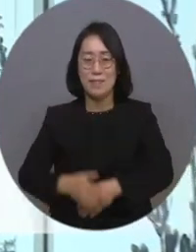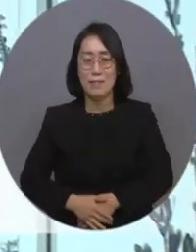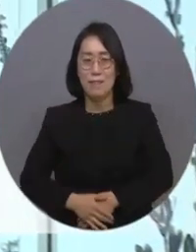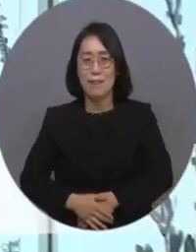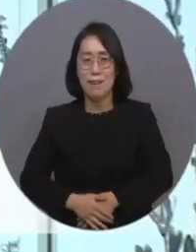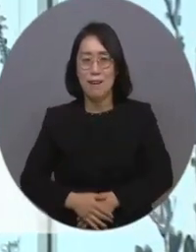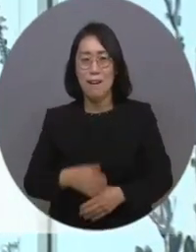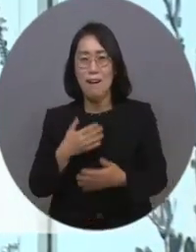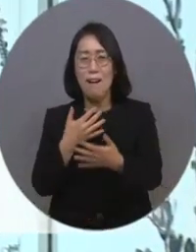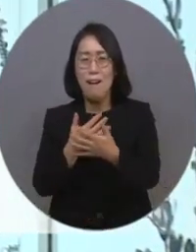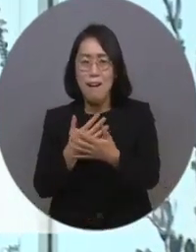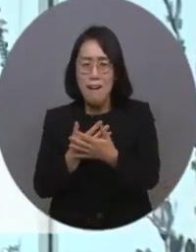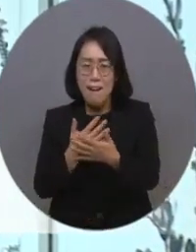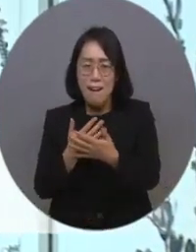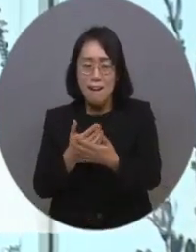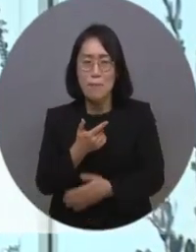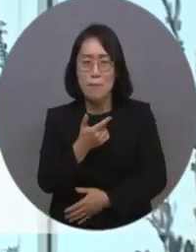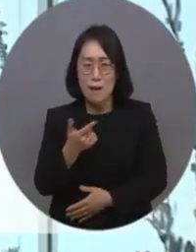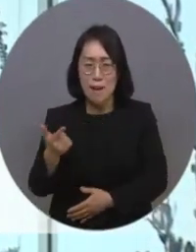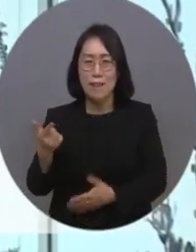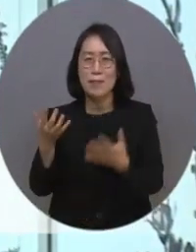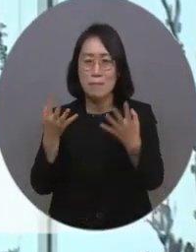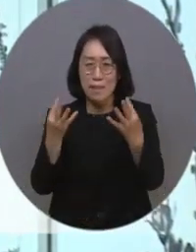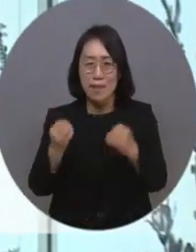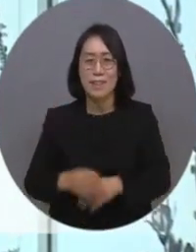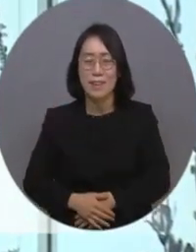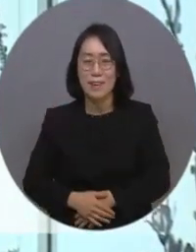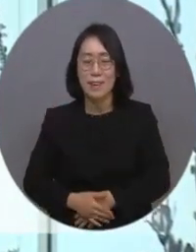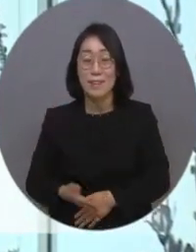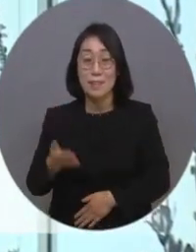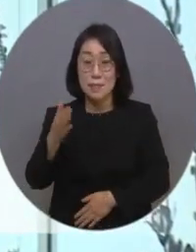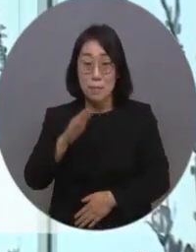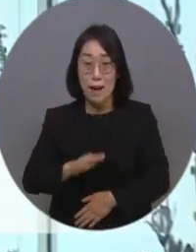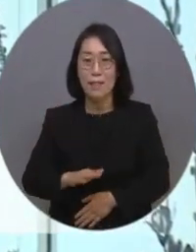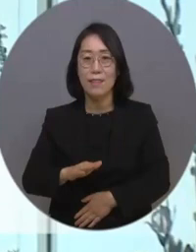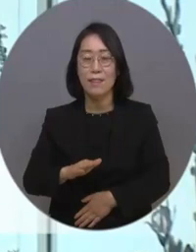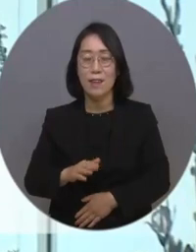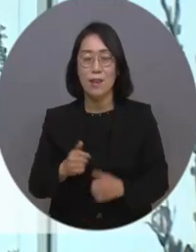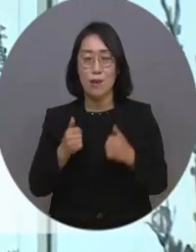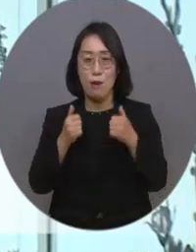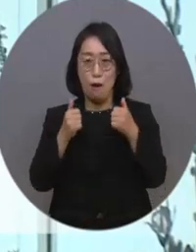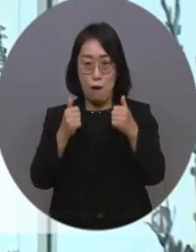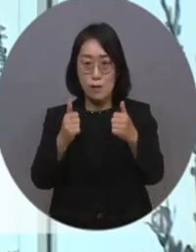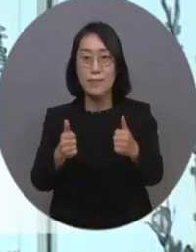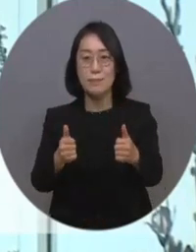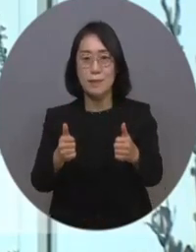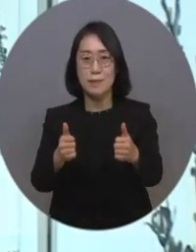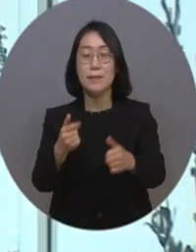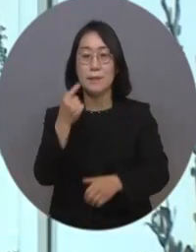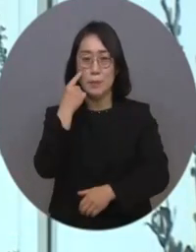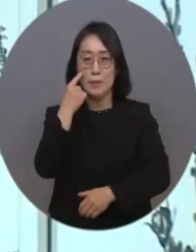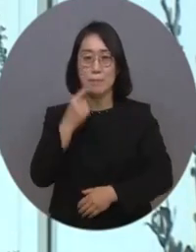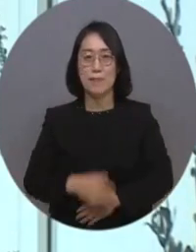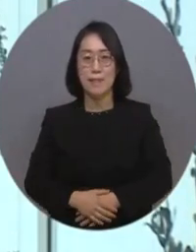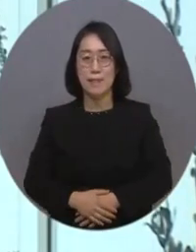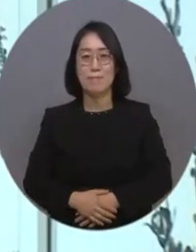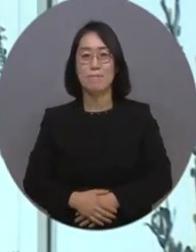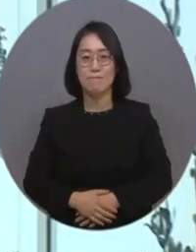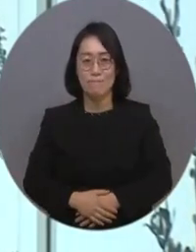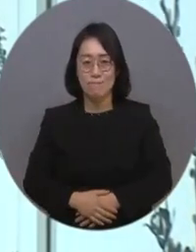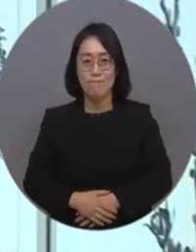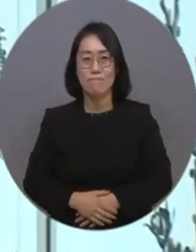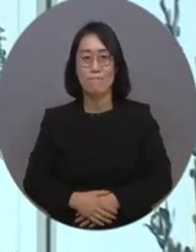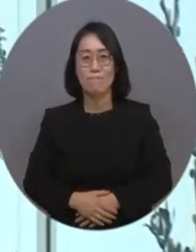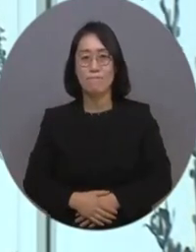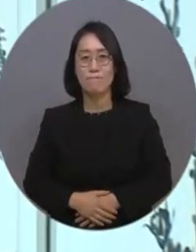저도 멋있다십니다. 네, 그래도 열심히 하고 있습니다.